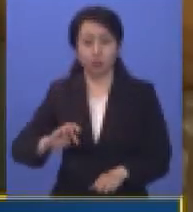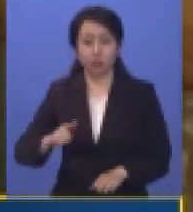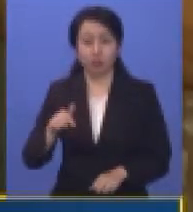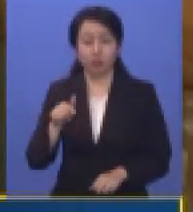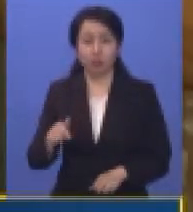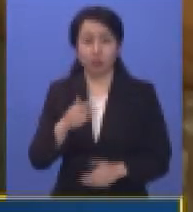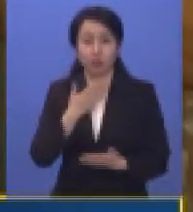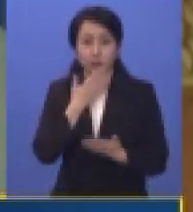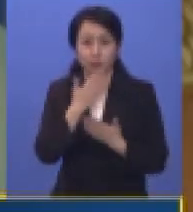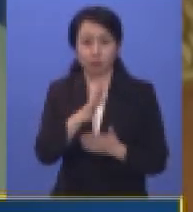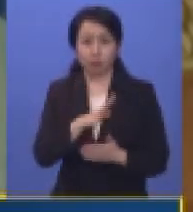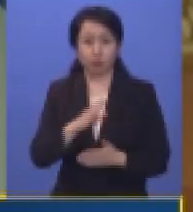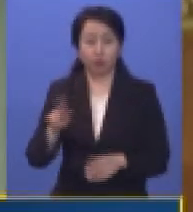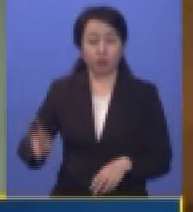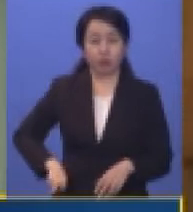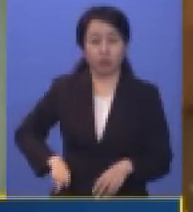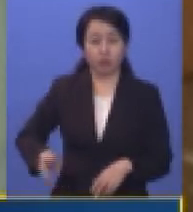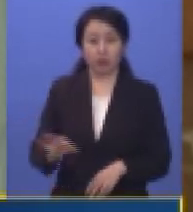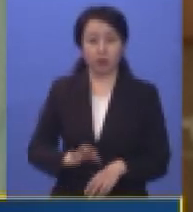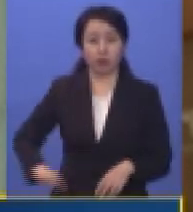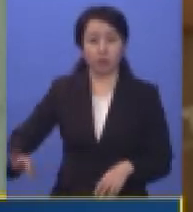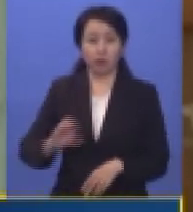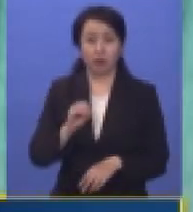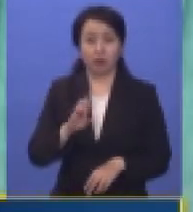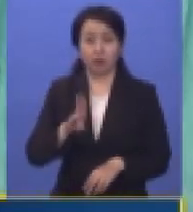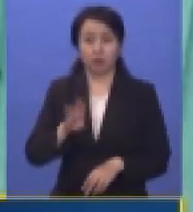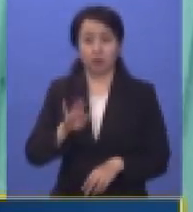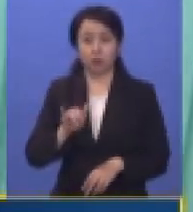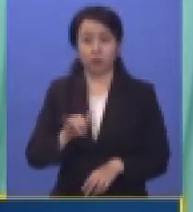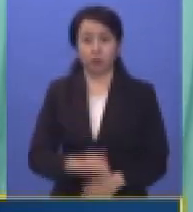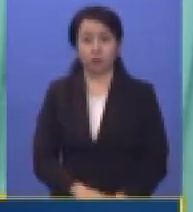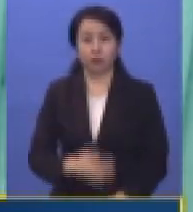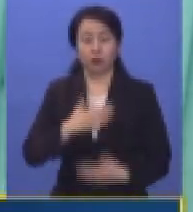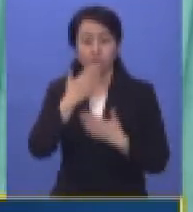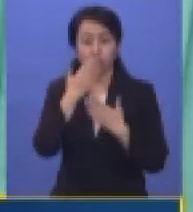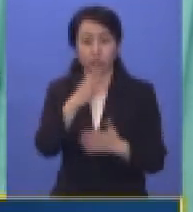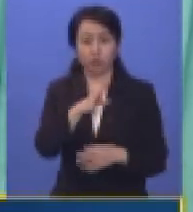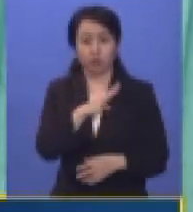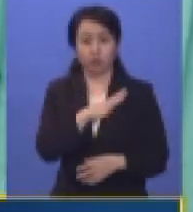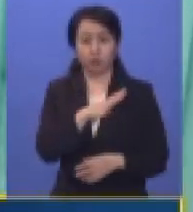ее запрос был услышан директором областного филиала Есильсу. Я обращалась,